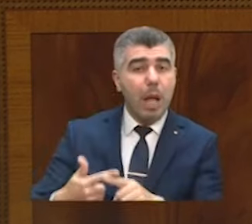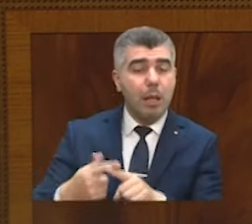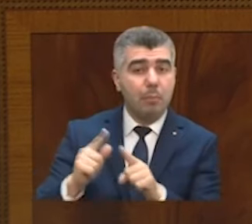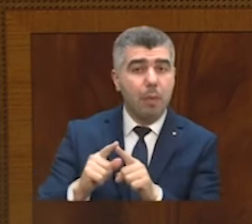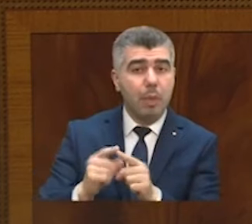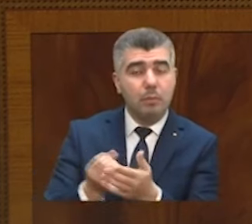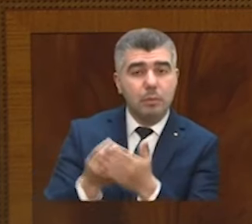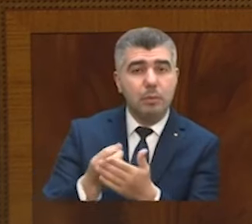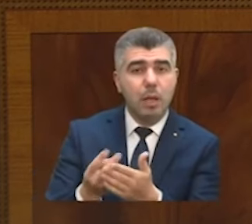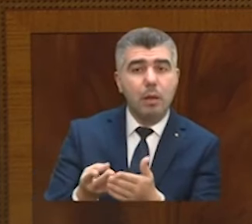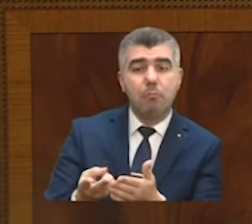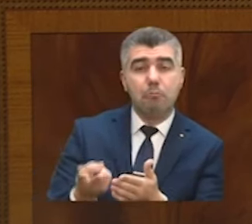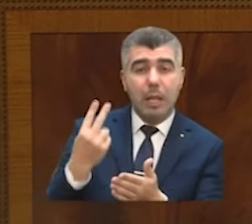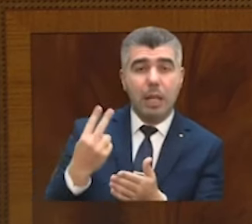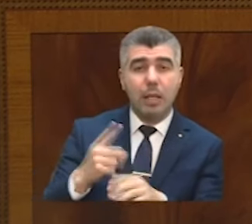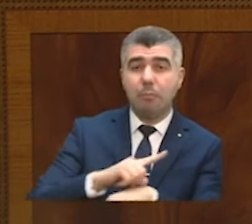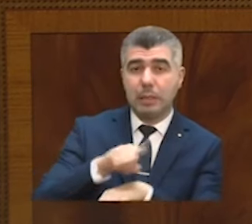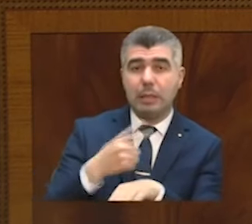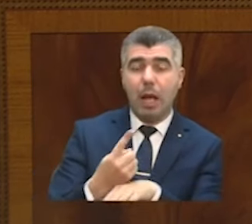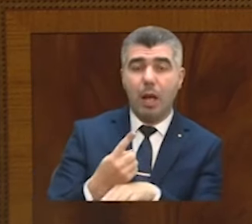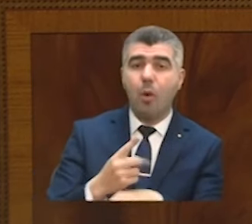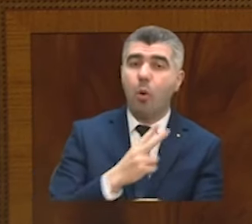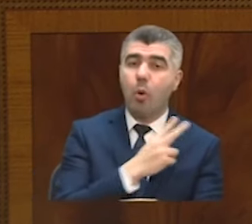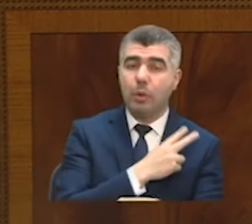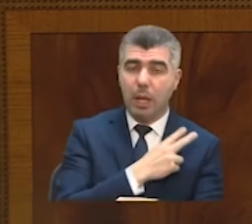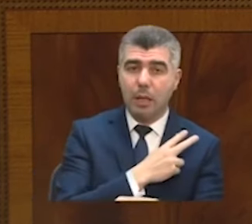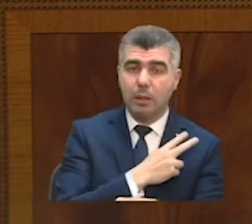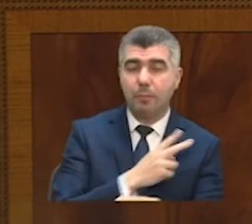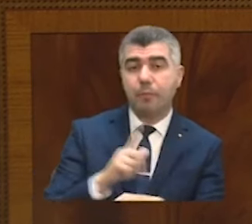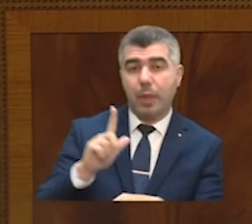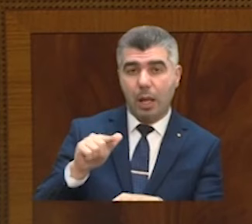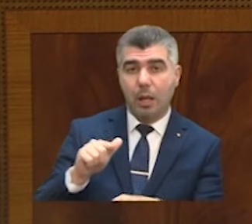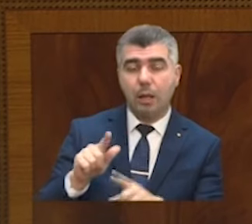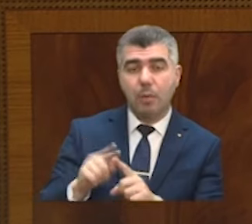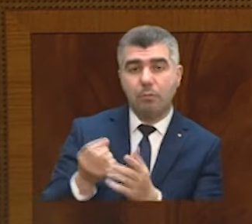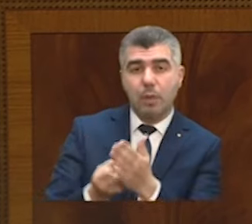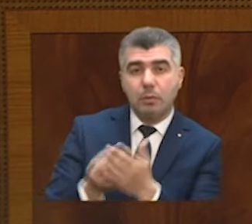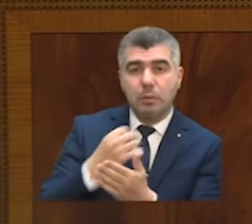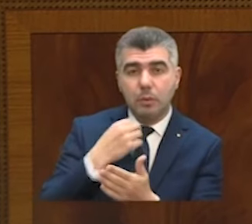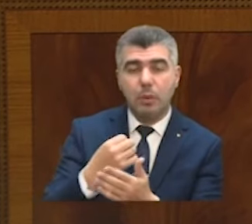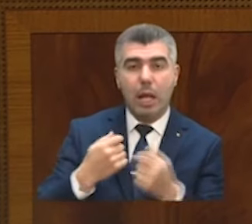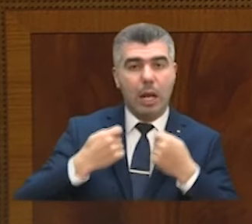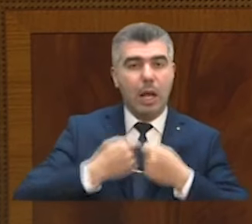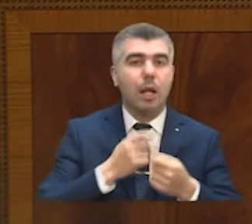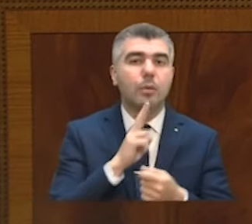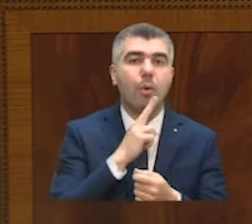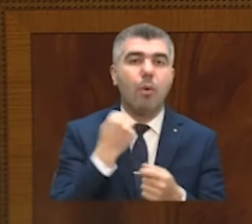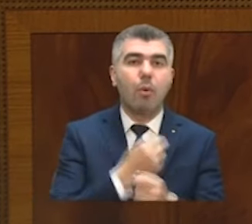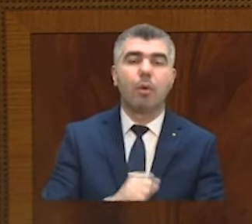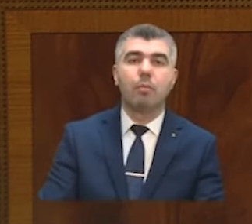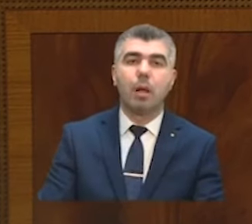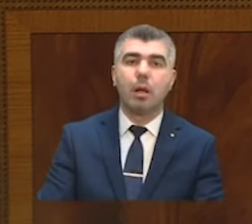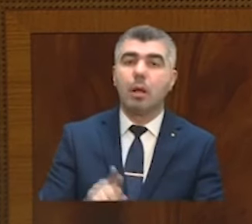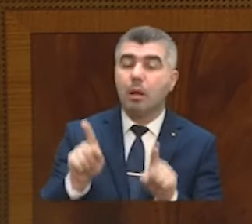قلت 200 درهم للساعة بالنسبة للأستاذ، وكاين الكلفة العلمية اللي كنحذركم السيد رئيس الحكومة أنكم